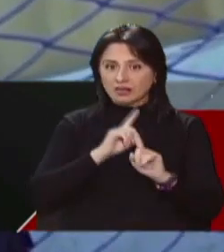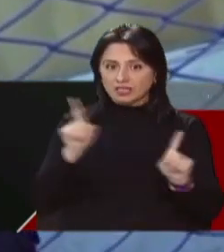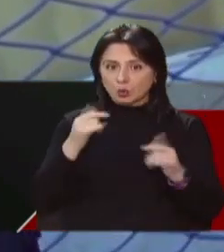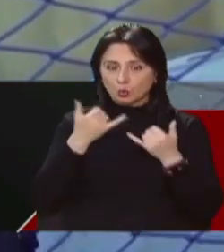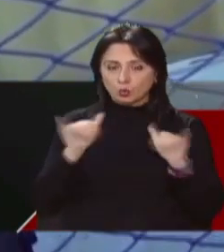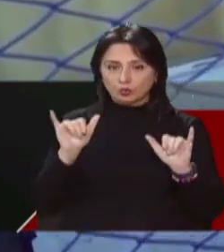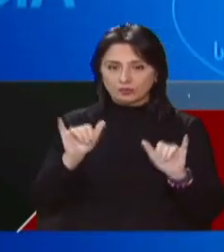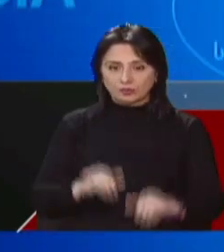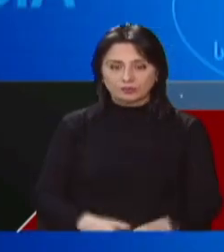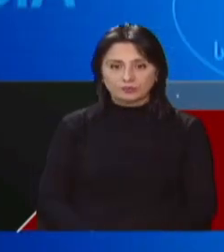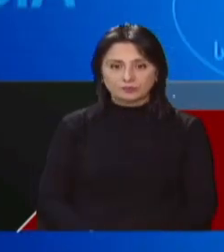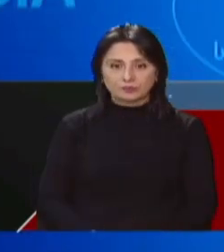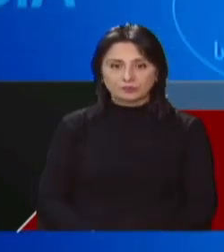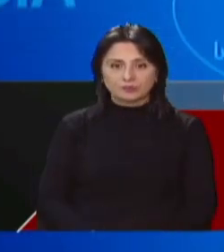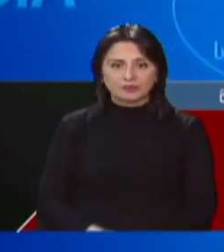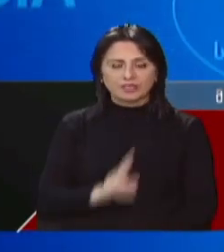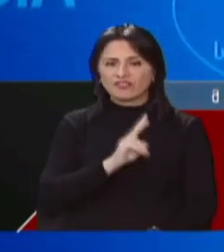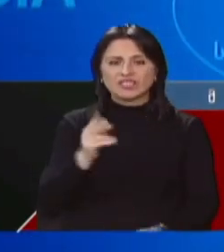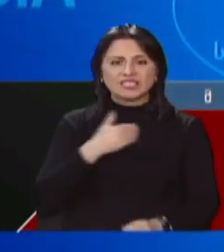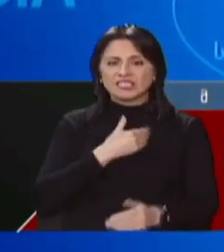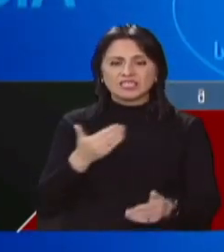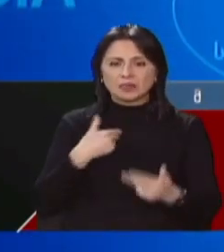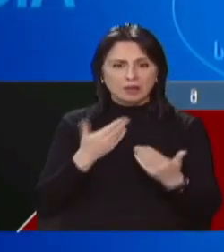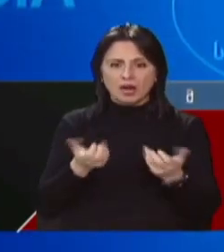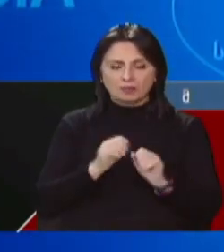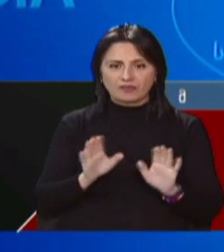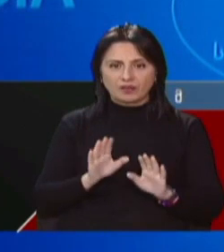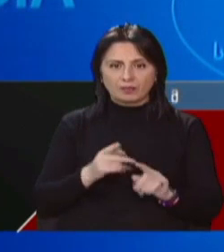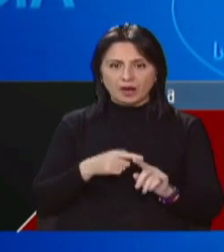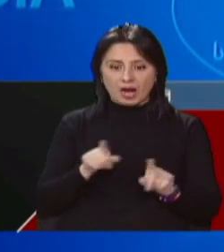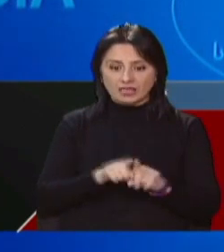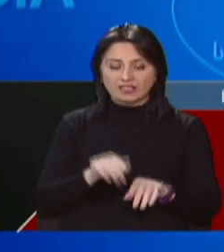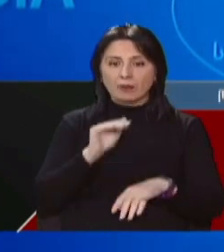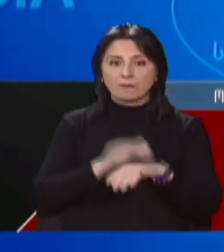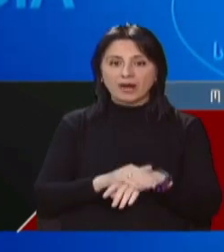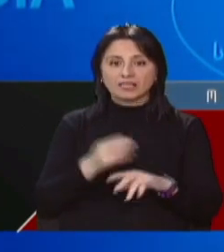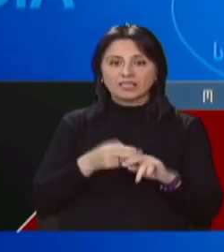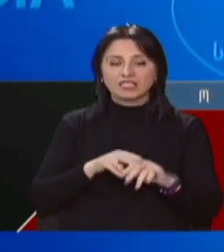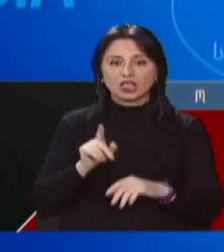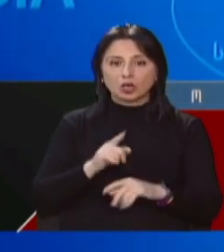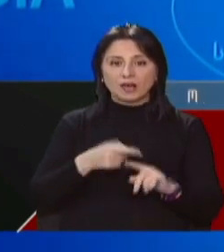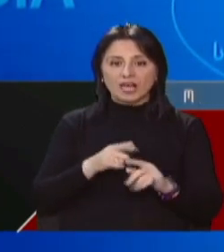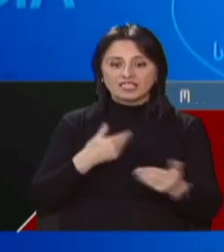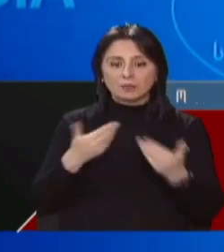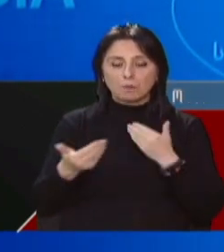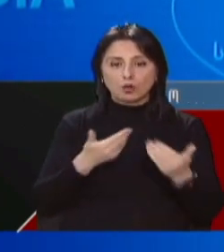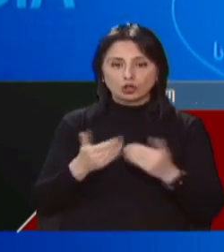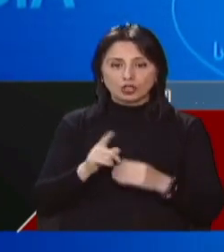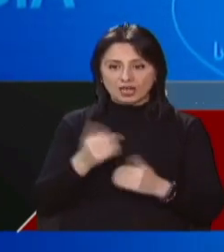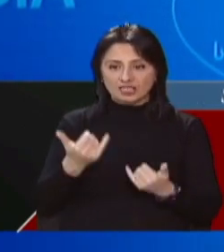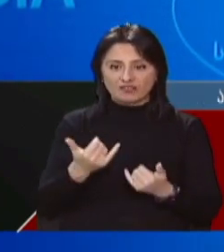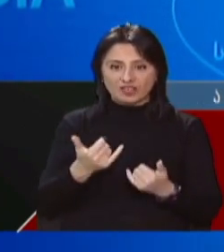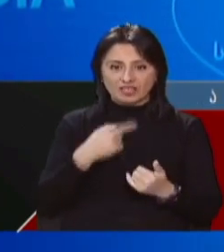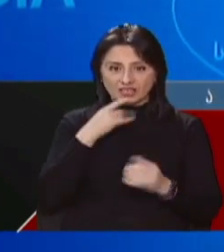განსაკუთრებით უბედურეთ. მისგანაც არ უნდა მოდიოდეს არ ვიზიარებ, მაგრამ ასევე ფაქტია ის, რომ ეს მოწოდებები, რომლებიც თქვენ